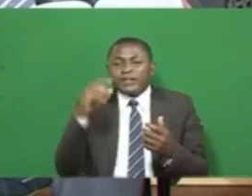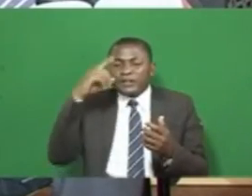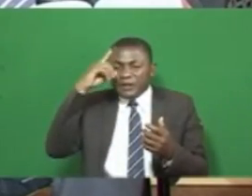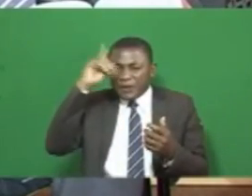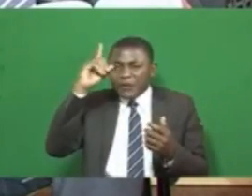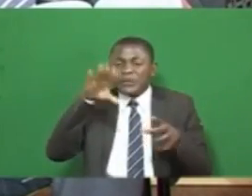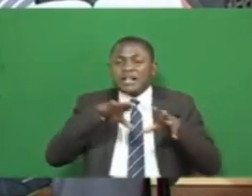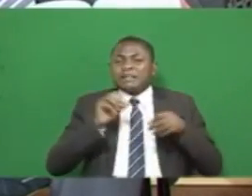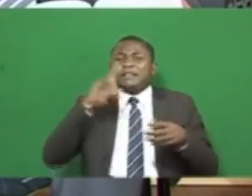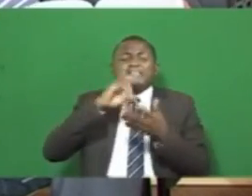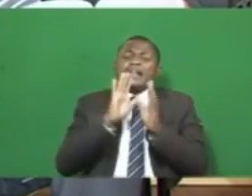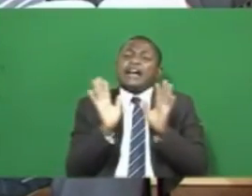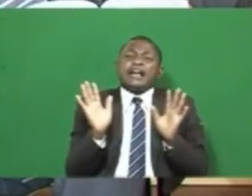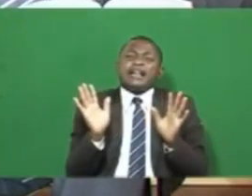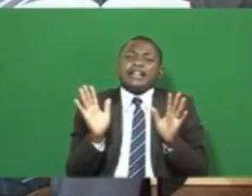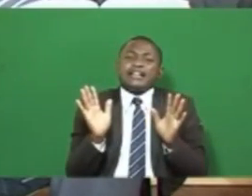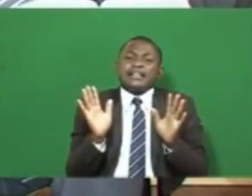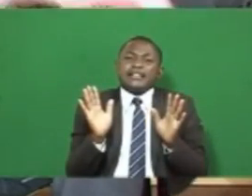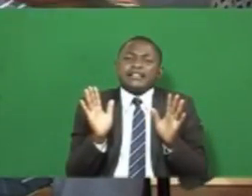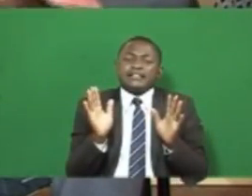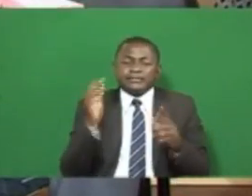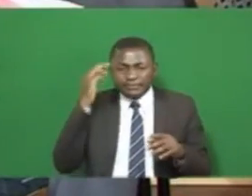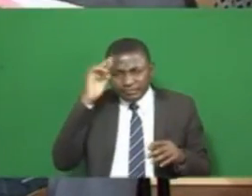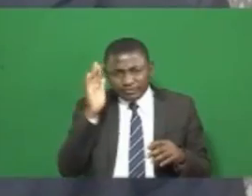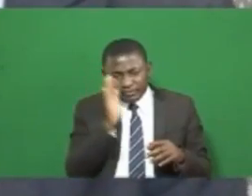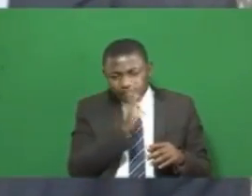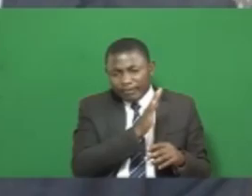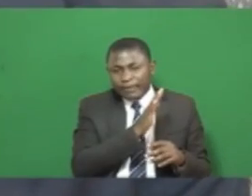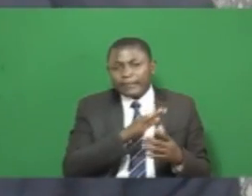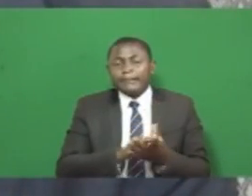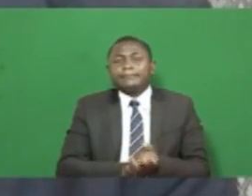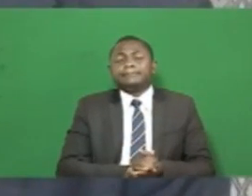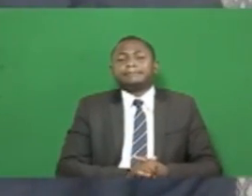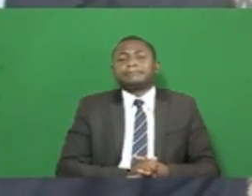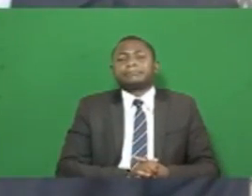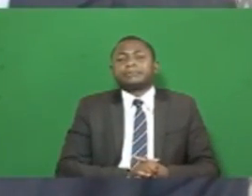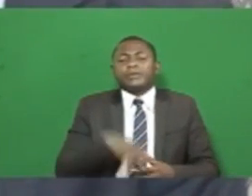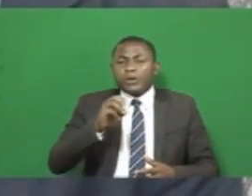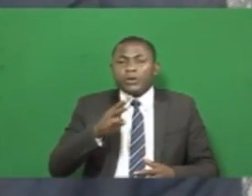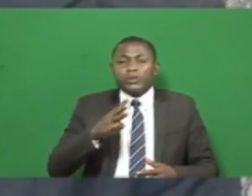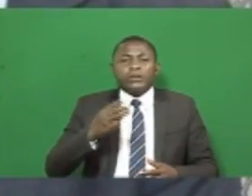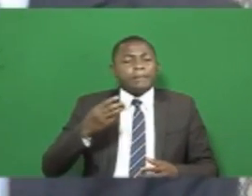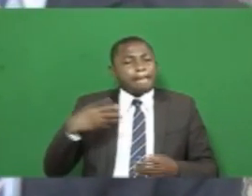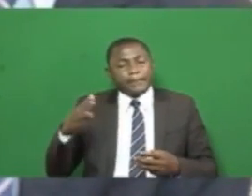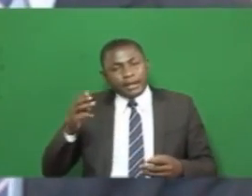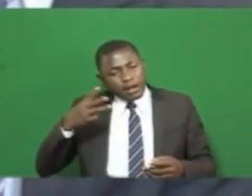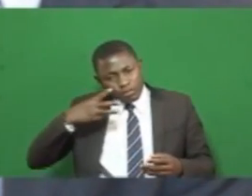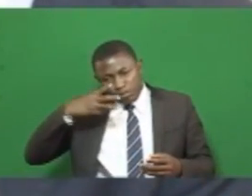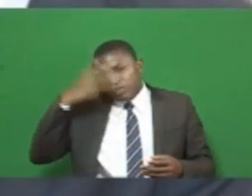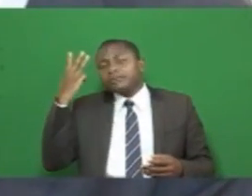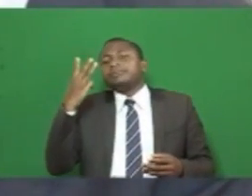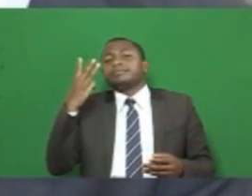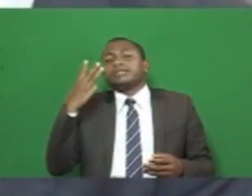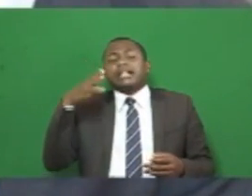ina matiri unaiti iyo nyika inenge yaguma saka zvaka change ravatereri kuti patinete